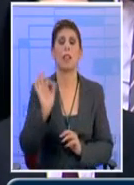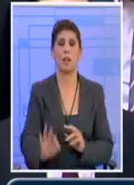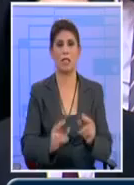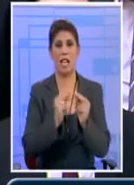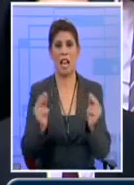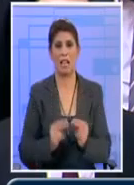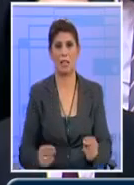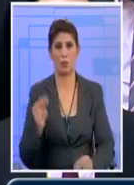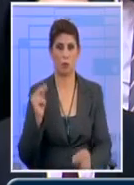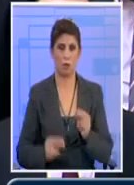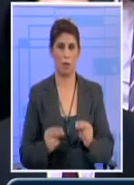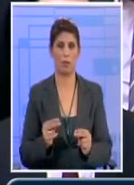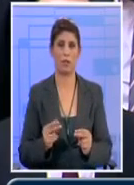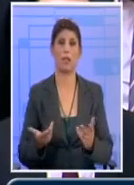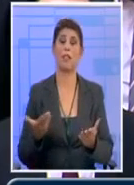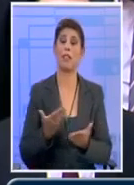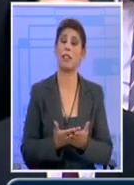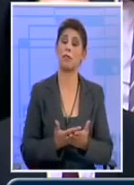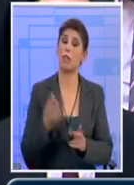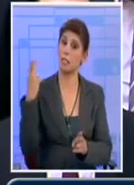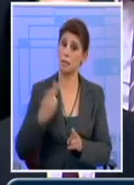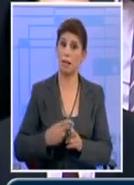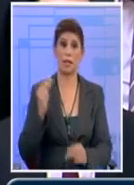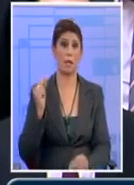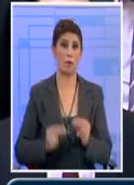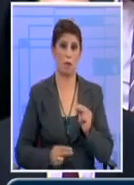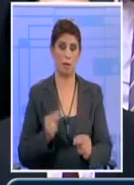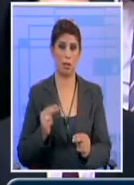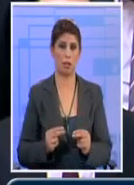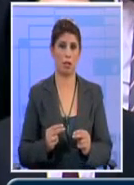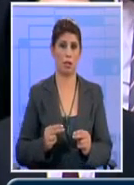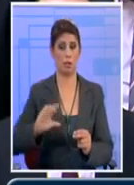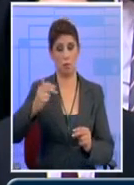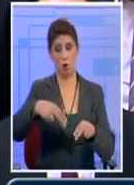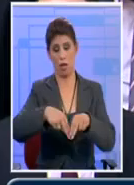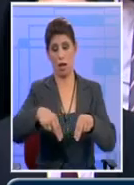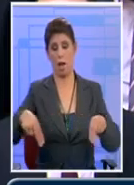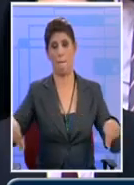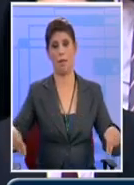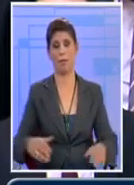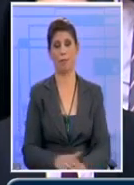προβλήματος και δεν έθεσαν τα κέρια προβλήματα στην πρώτη γραμμή.